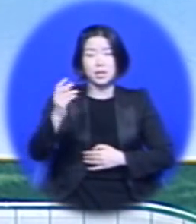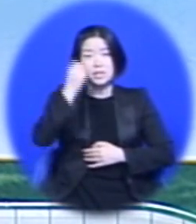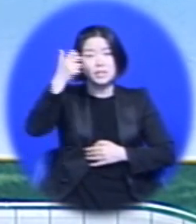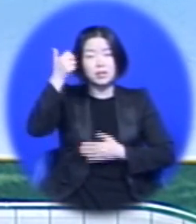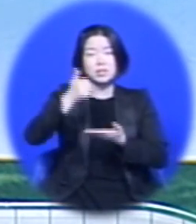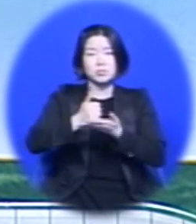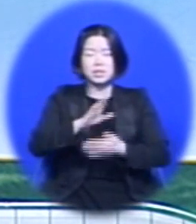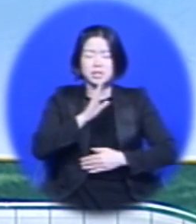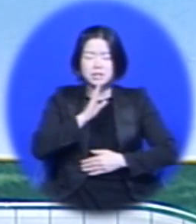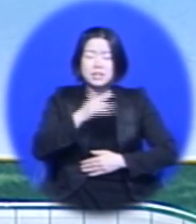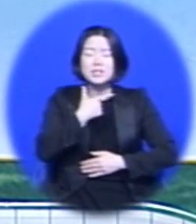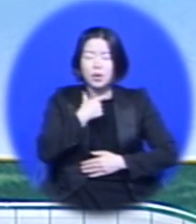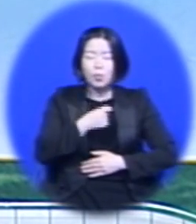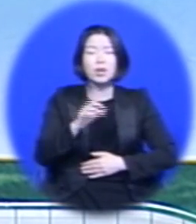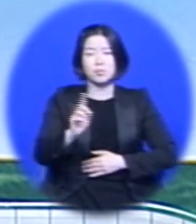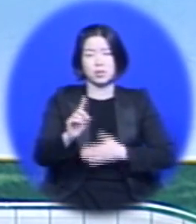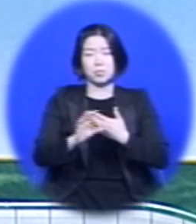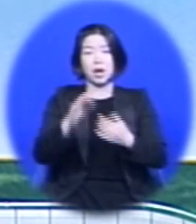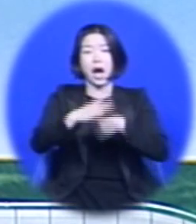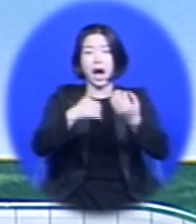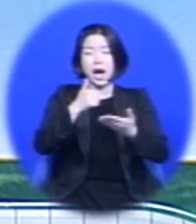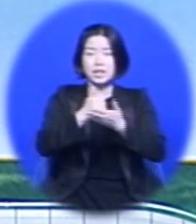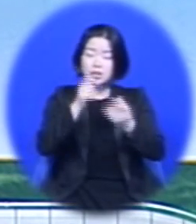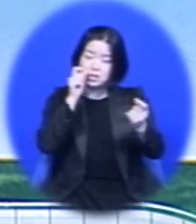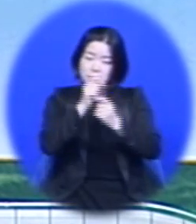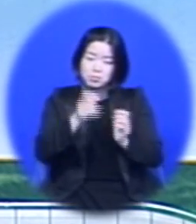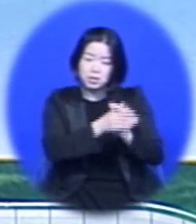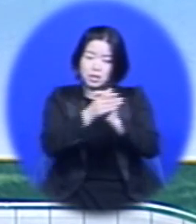진정한 원함은 하나님과의 친밀함 속에 사는 거고